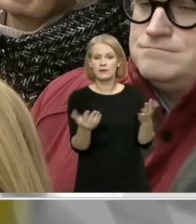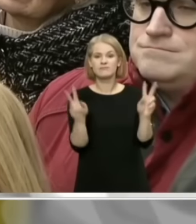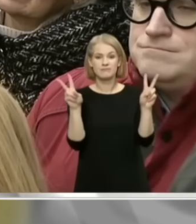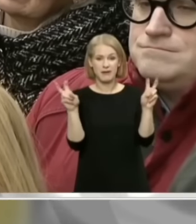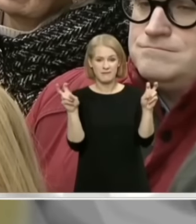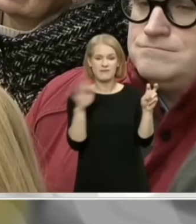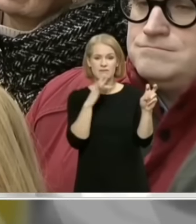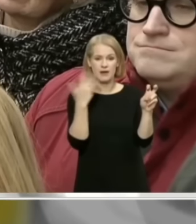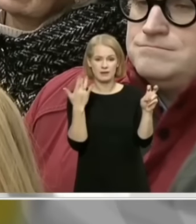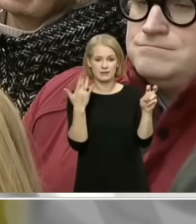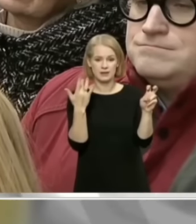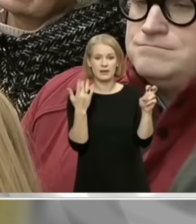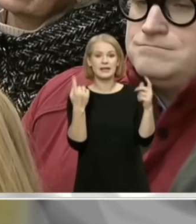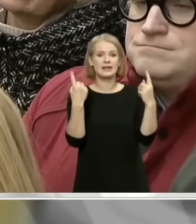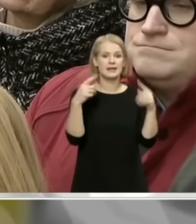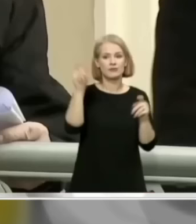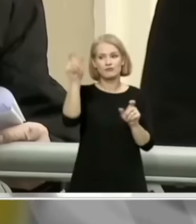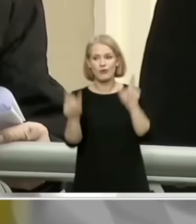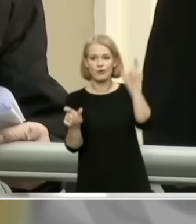partiją.